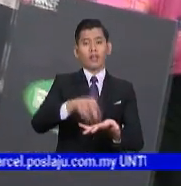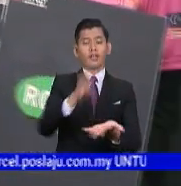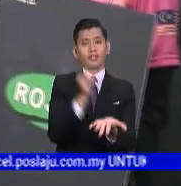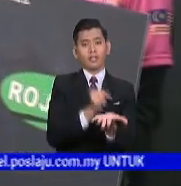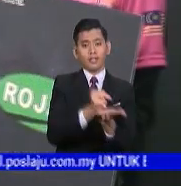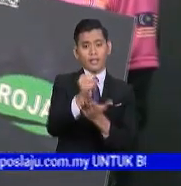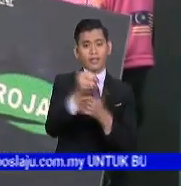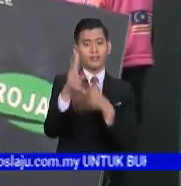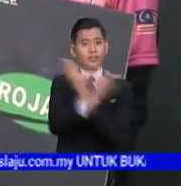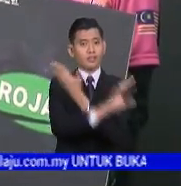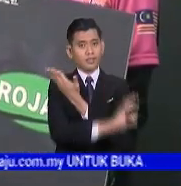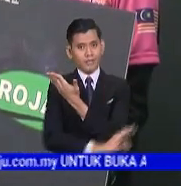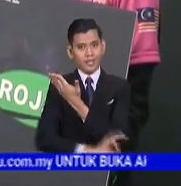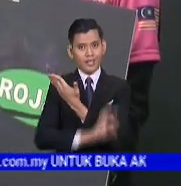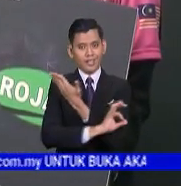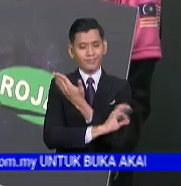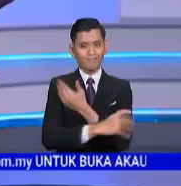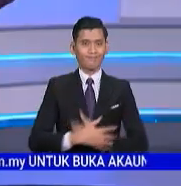Negeri Sembilan.